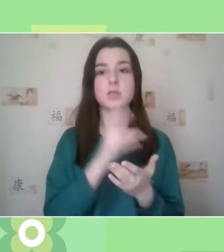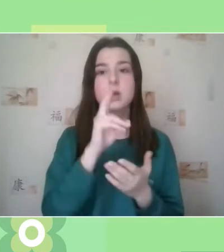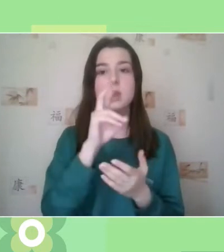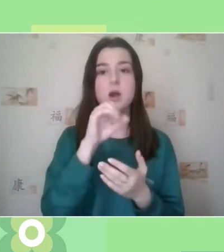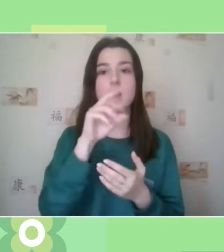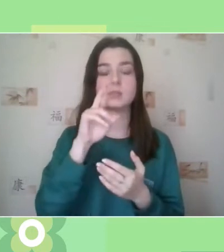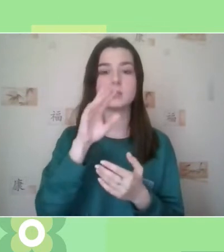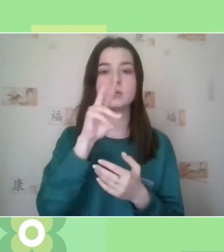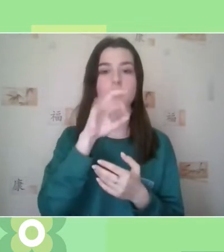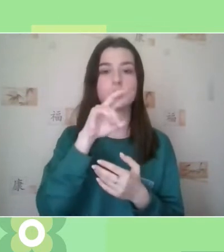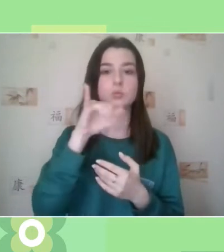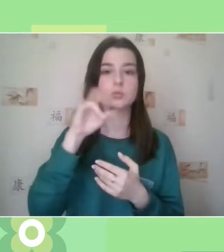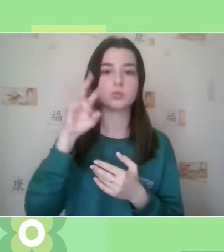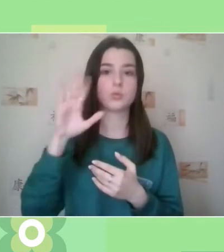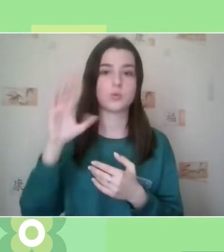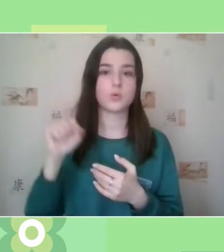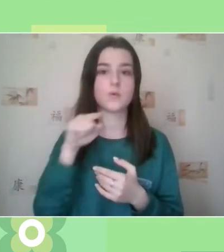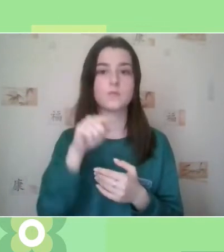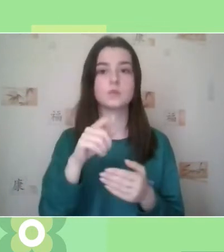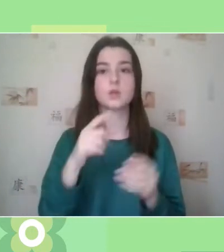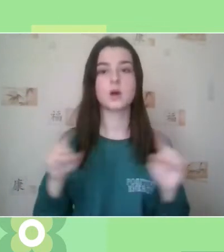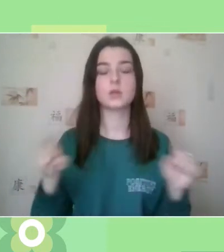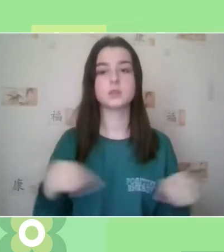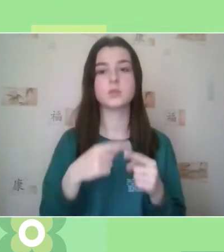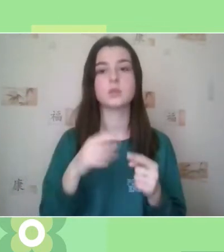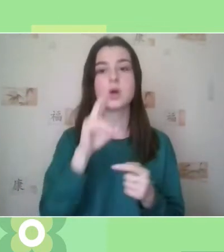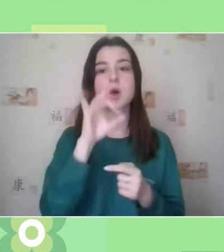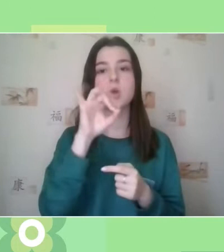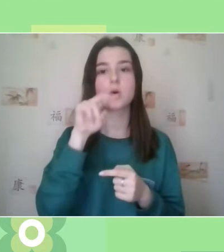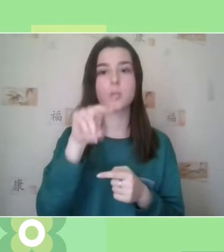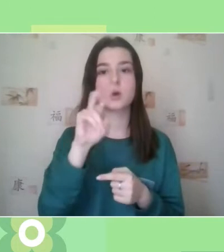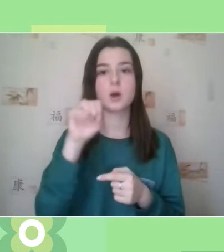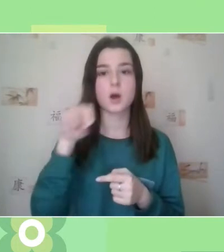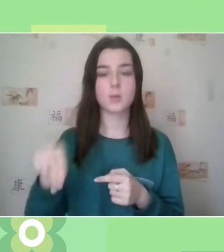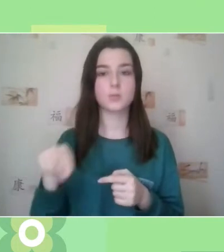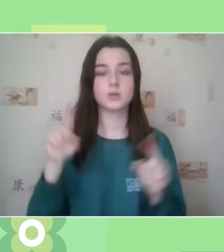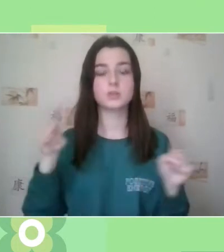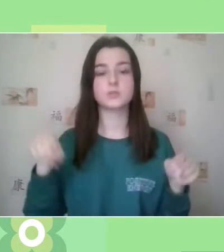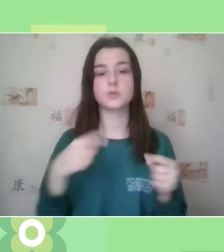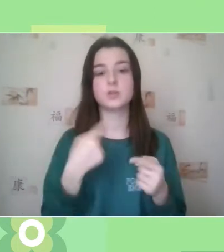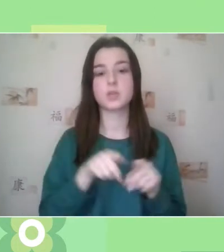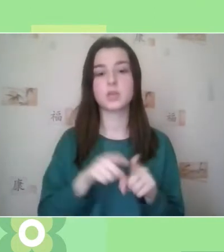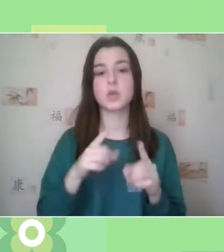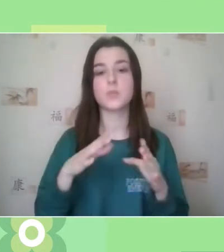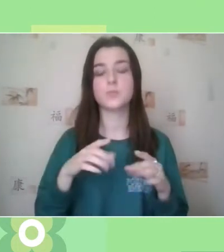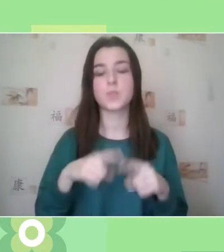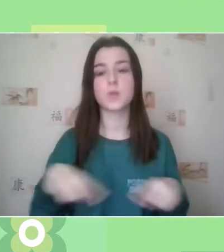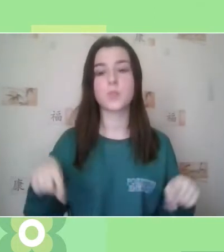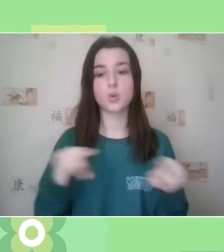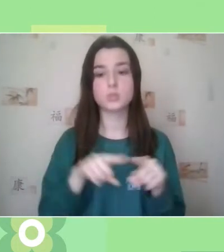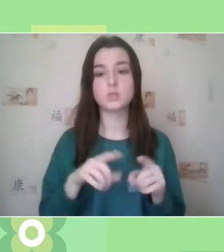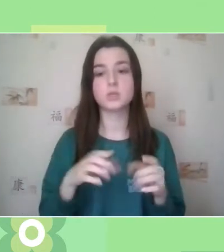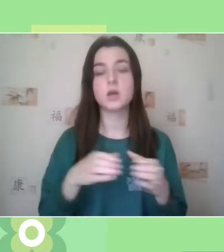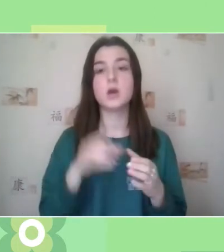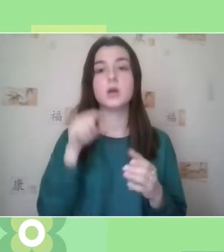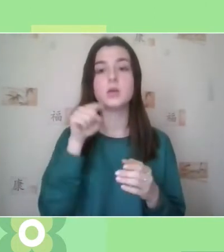Колтунова, вони створили ветеранський простір «Кроп-хаб». Цього літа вони ще зробили прекрасну локацію на вулиці